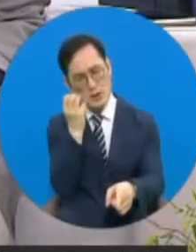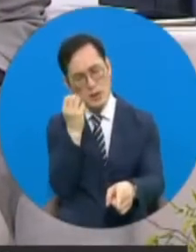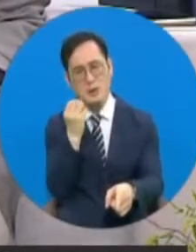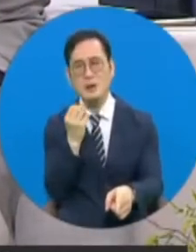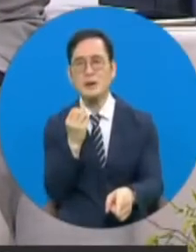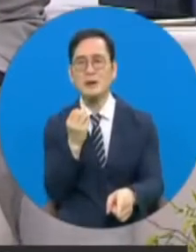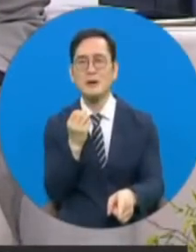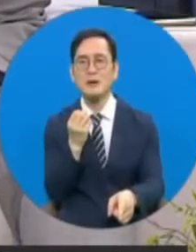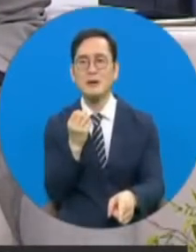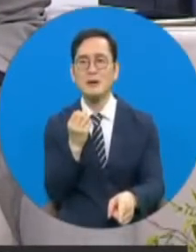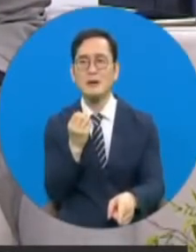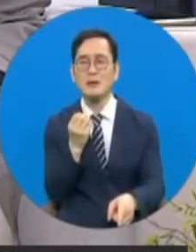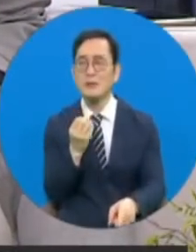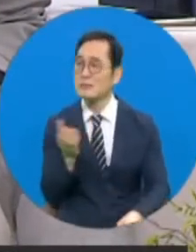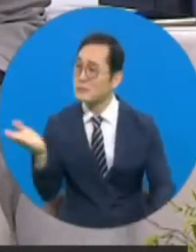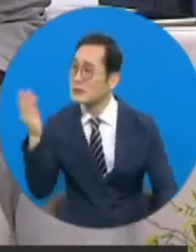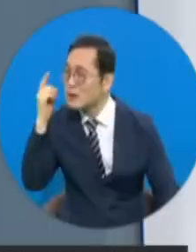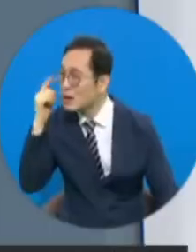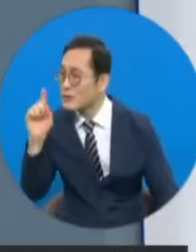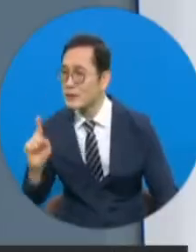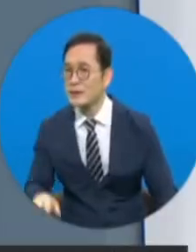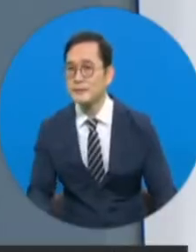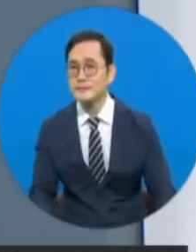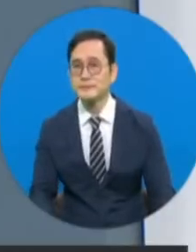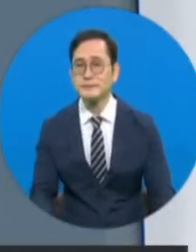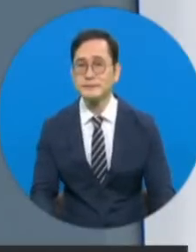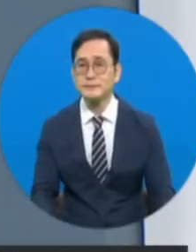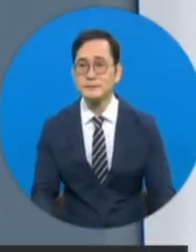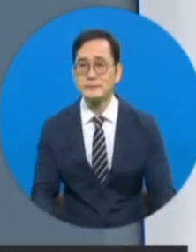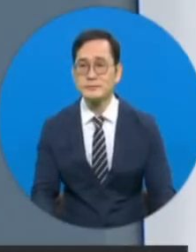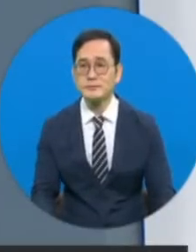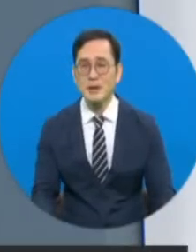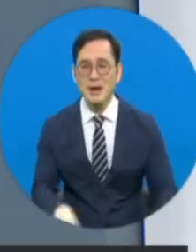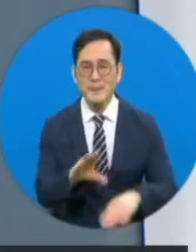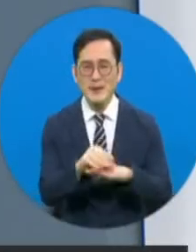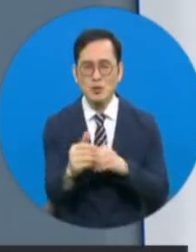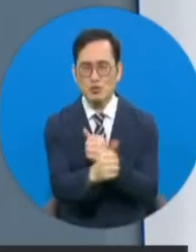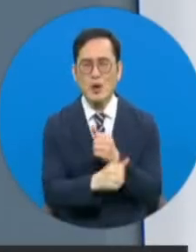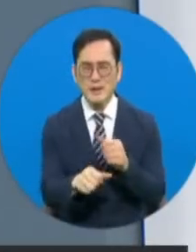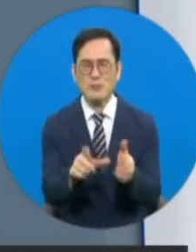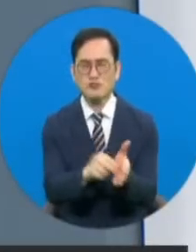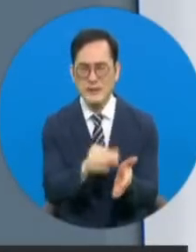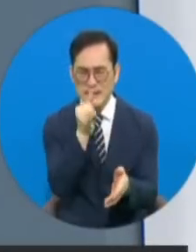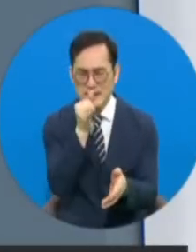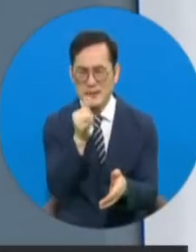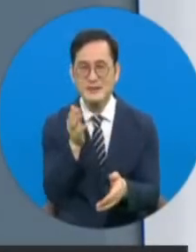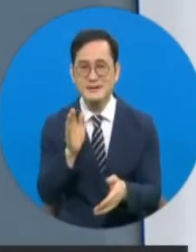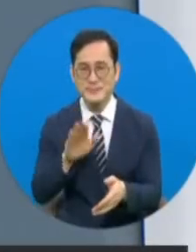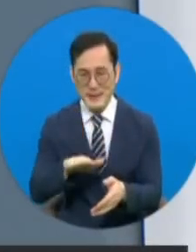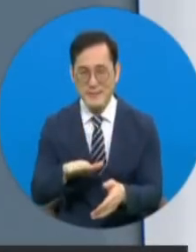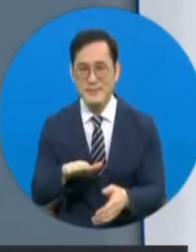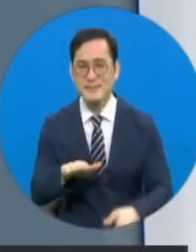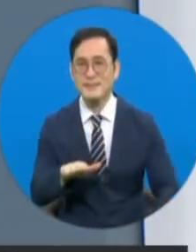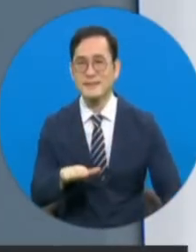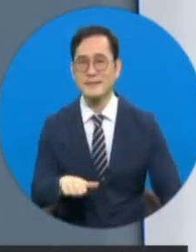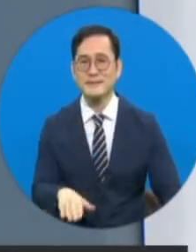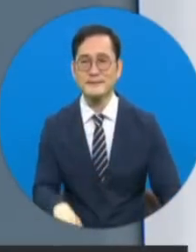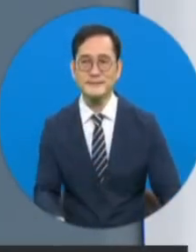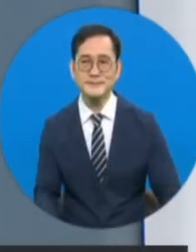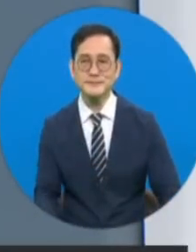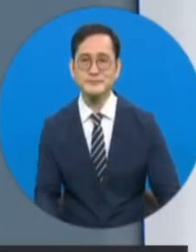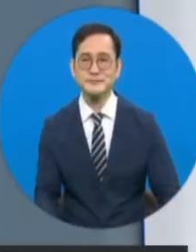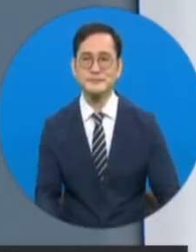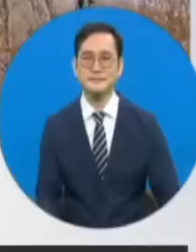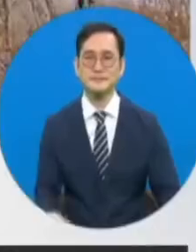어떻게 보세요 여당 입장 궁금합니다 그 방송통신위원회도 문제인데요 얼마 전에 했었던 월성 원정 기억하시죠 여기에 대해서